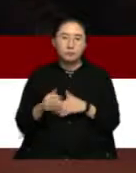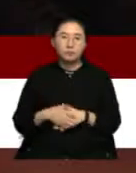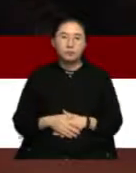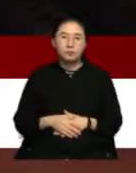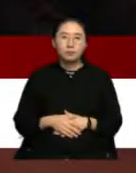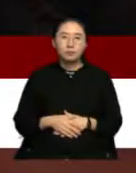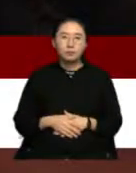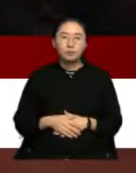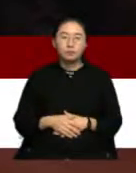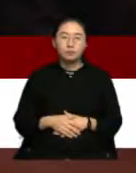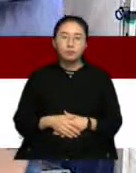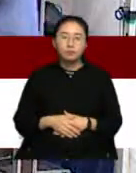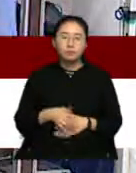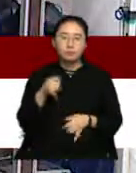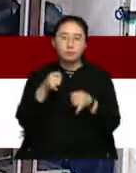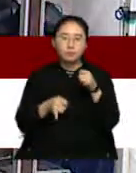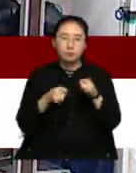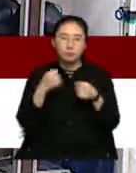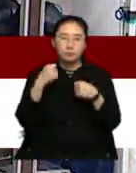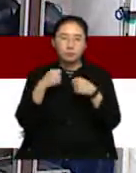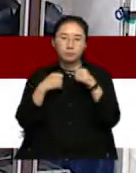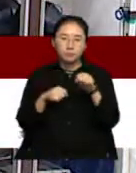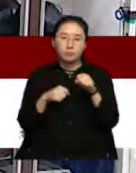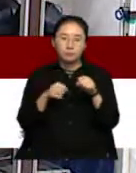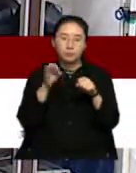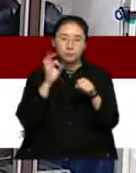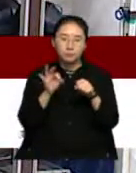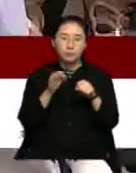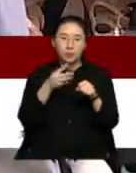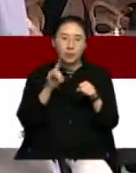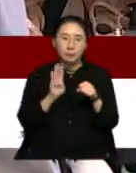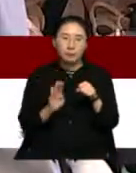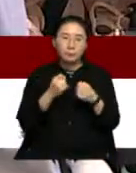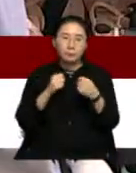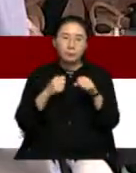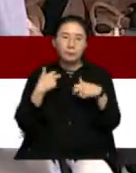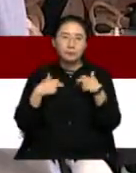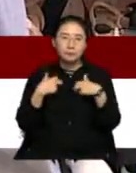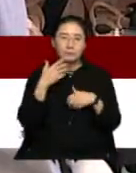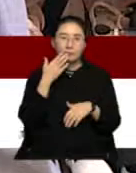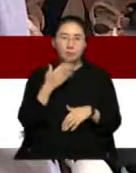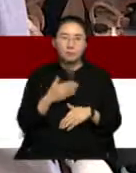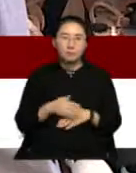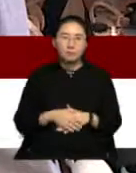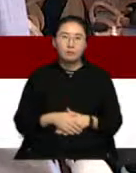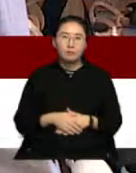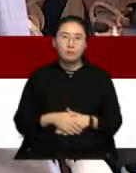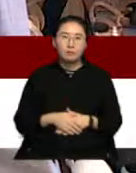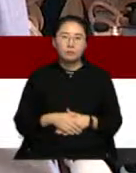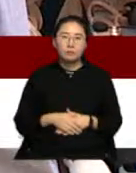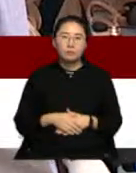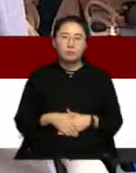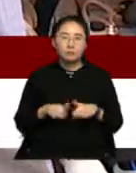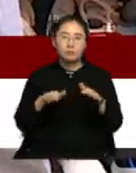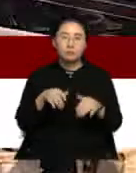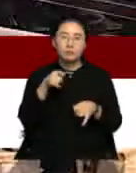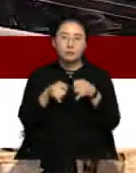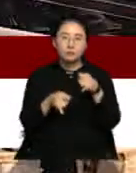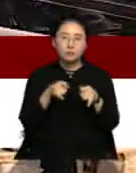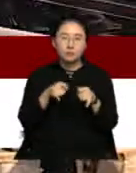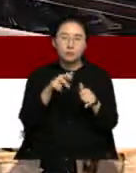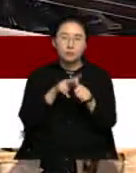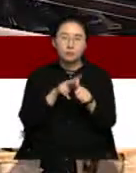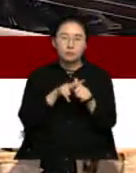준비됐습니다. 또 수제 탭댄스화를 신고 벌이는 탭댄스 공연도 즐길 수 있습니다. 한편 이번